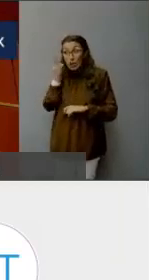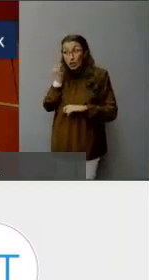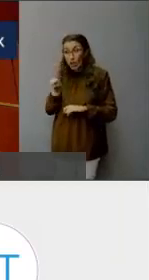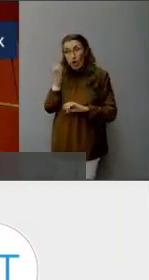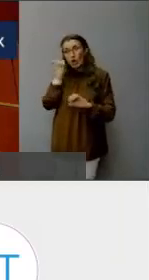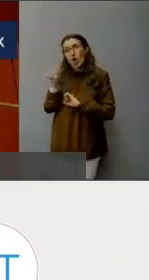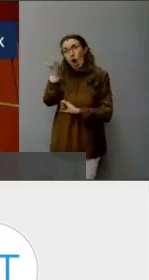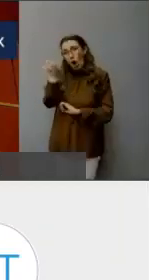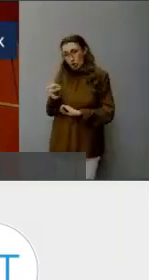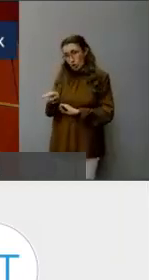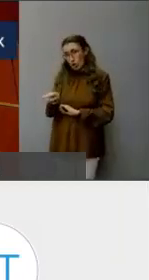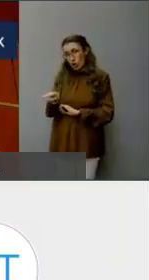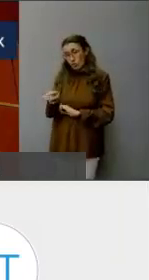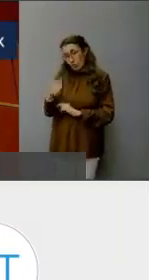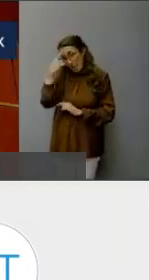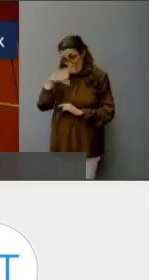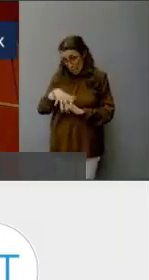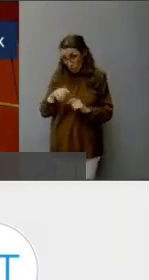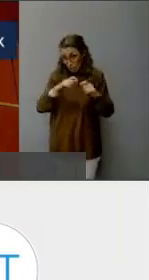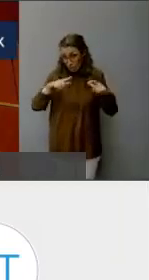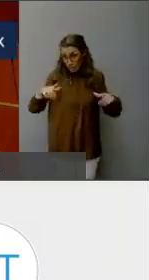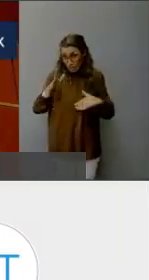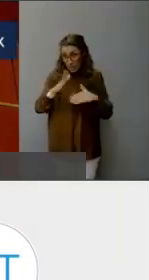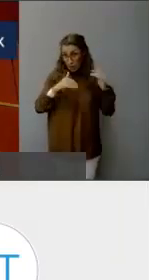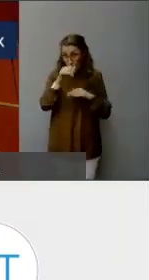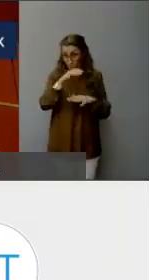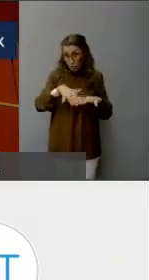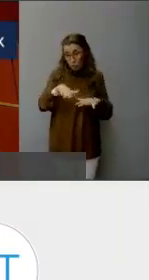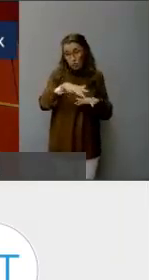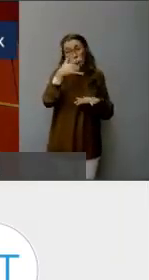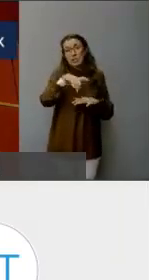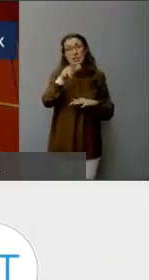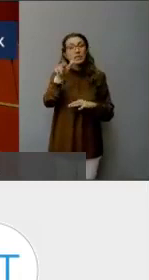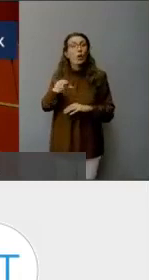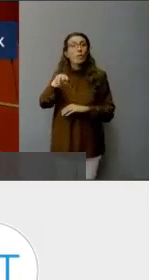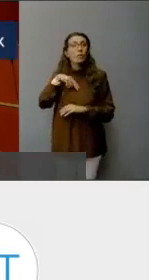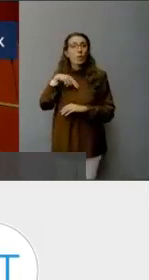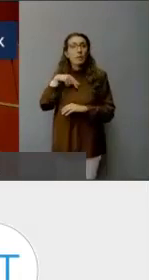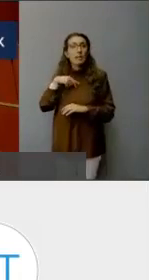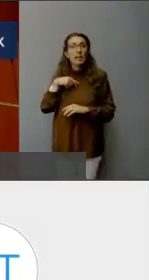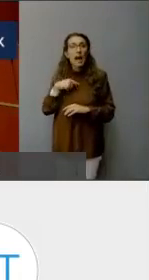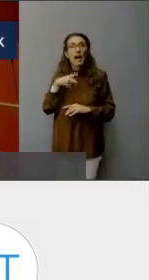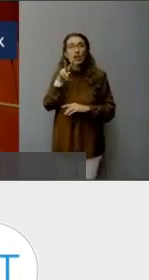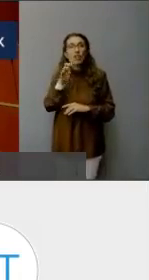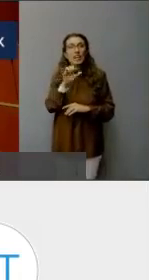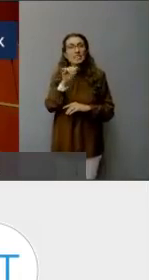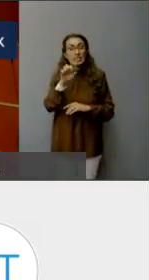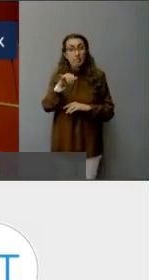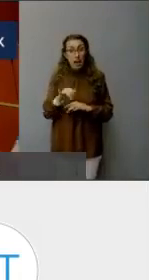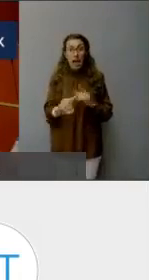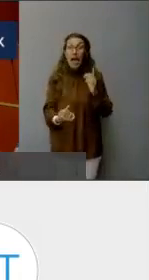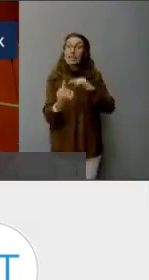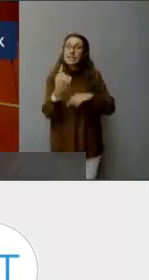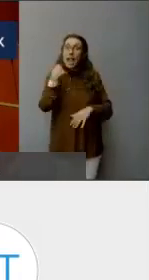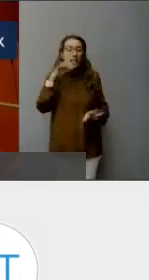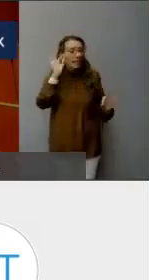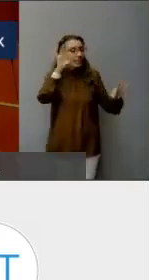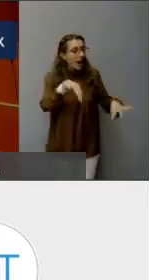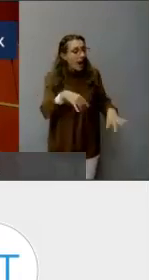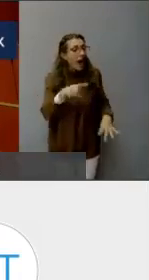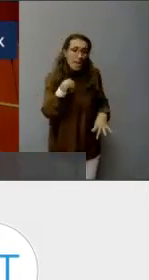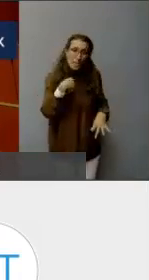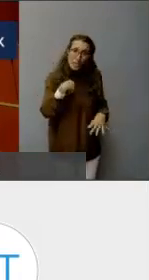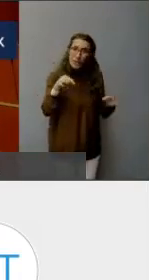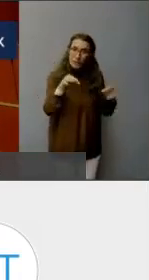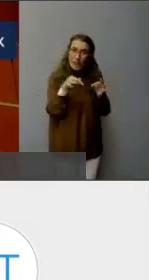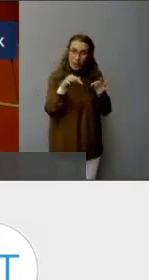costruisce in città perché lo dico perché il proprietario della bici ma non è uno che arrivato ieri dalla luna dice guardate ho sposato la green economy è uno che